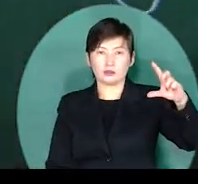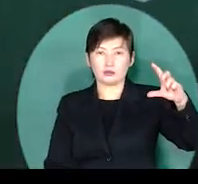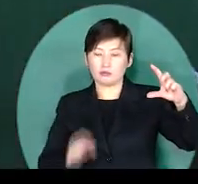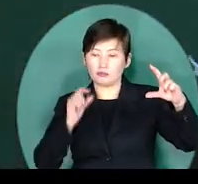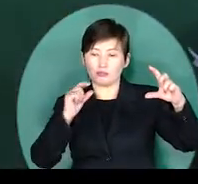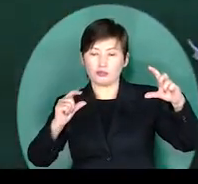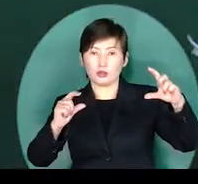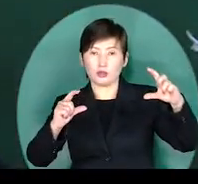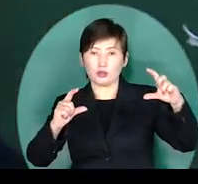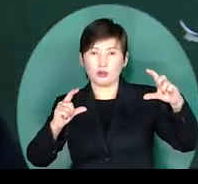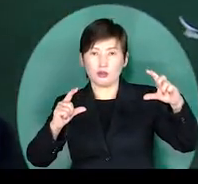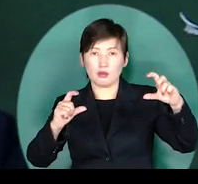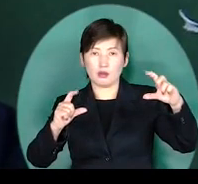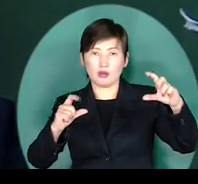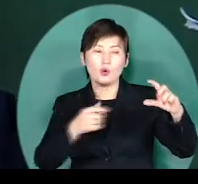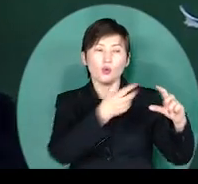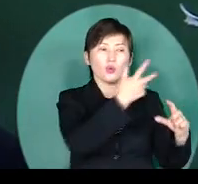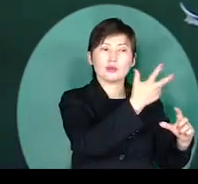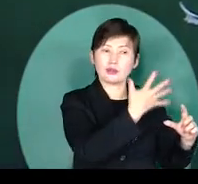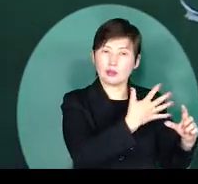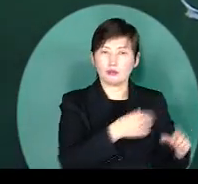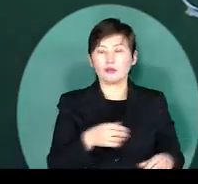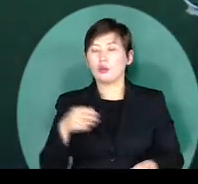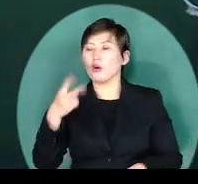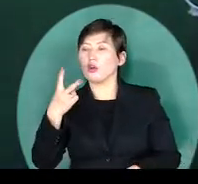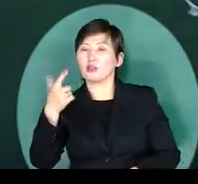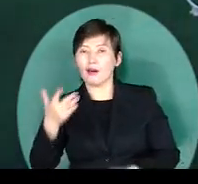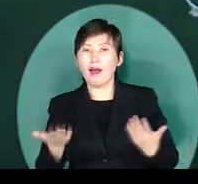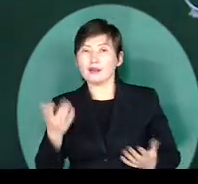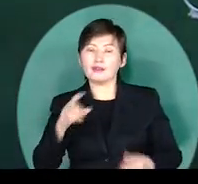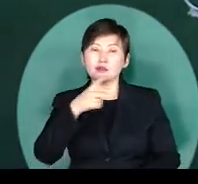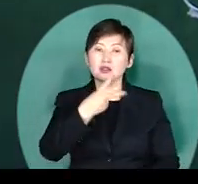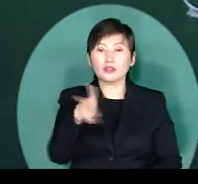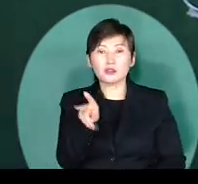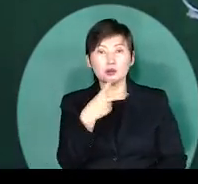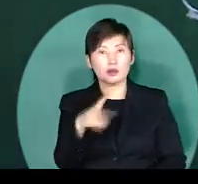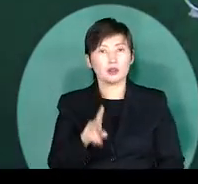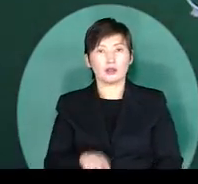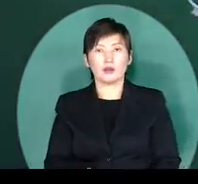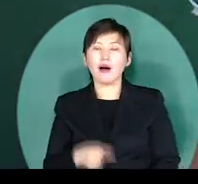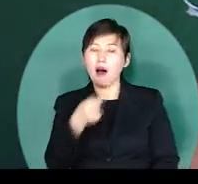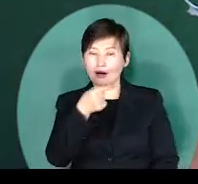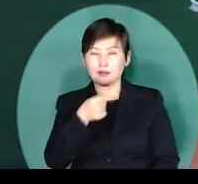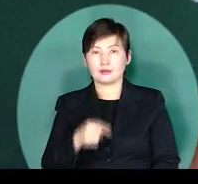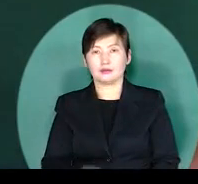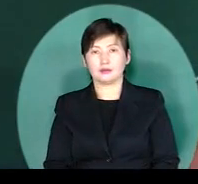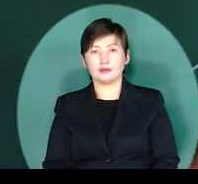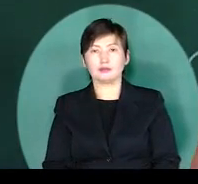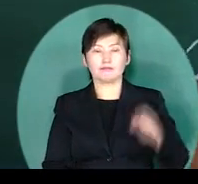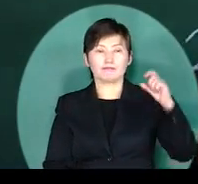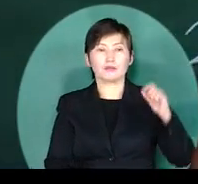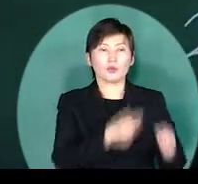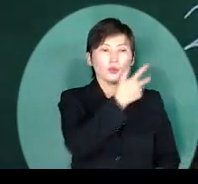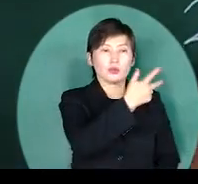35 21 2-ийн аль нь их вэ хүмүүс те? 35 нэг. Тэгвэл их